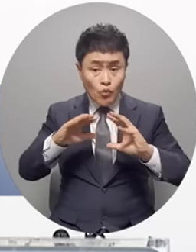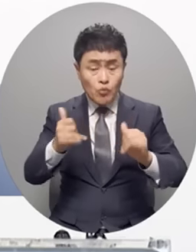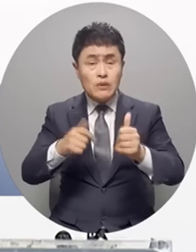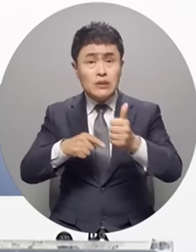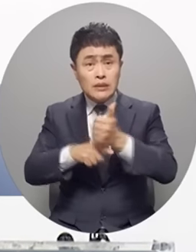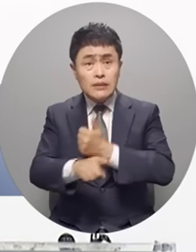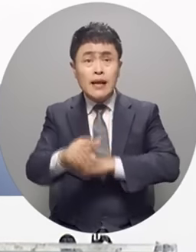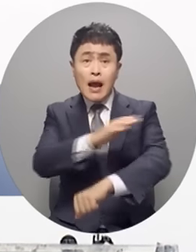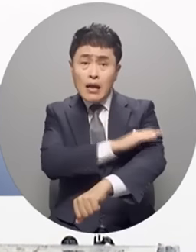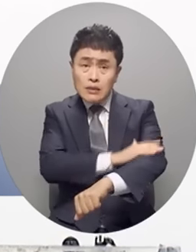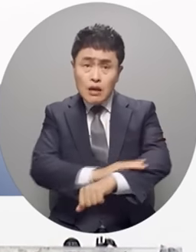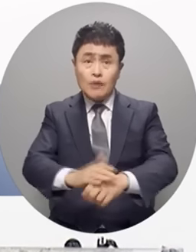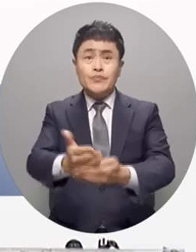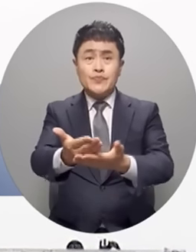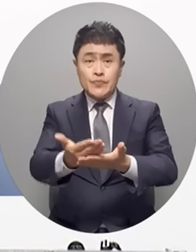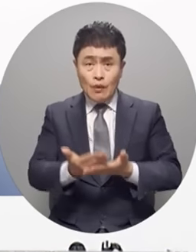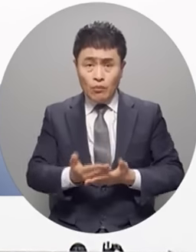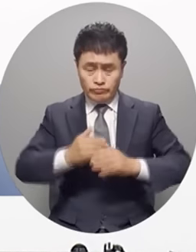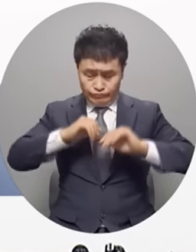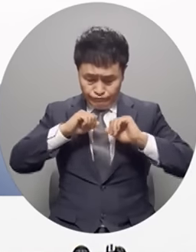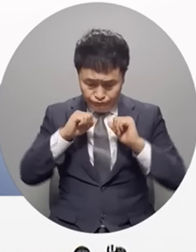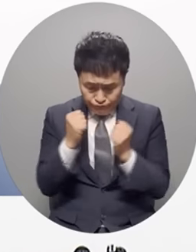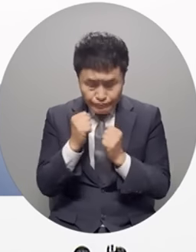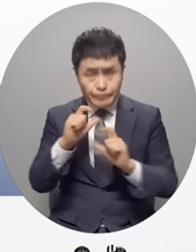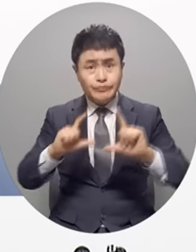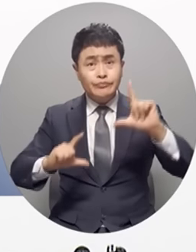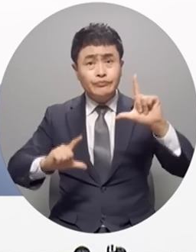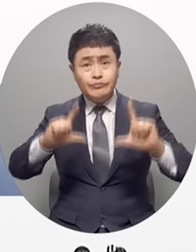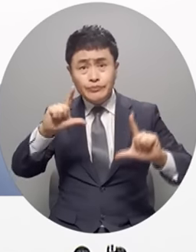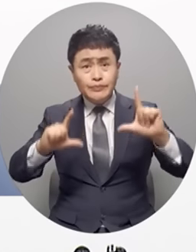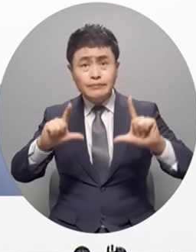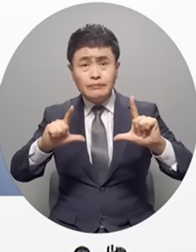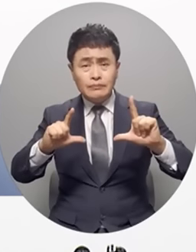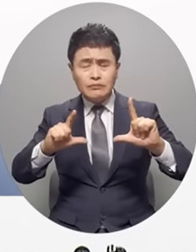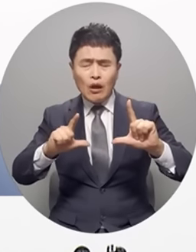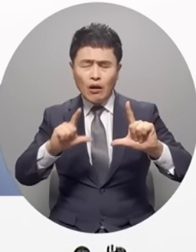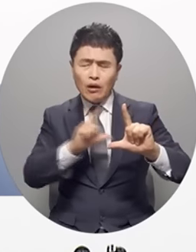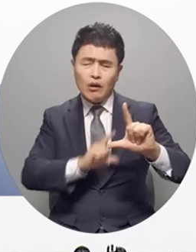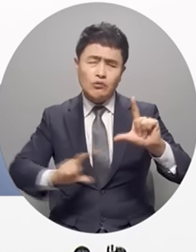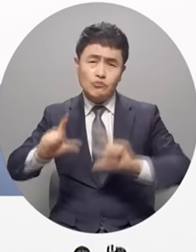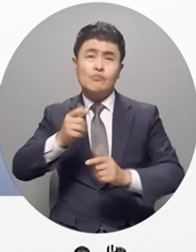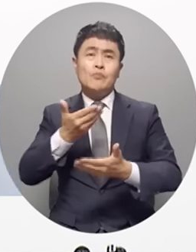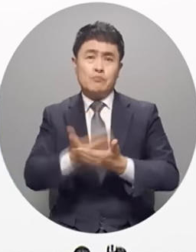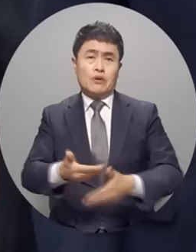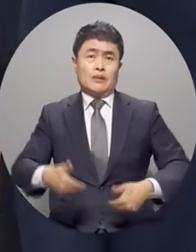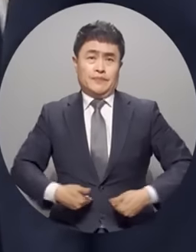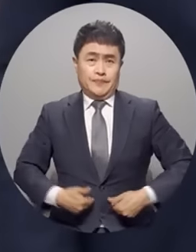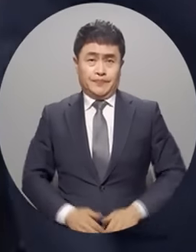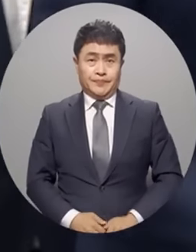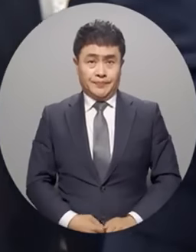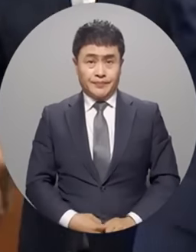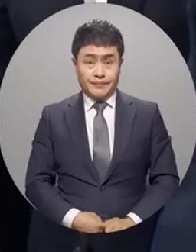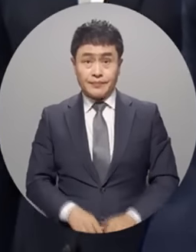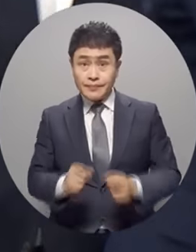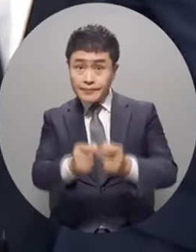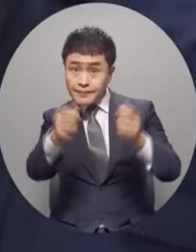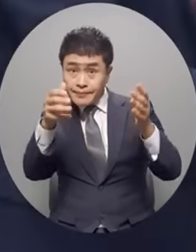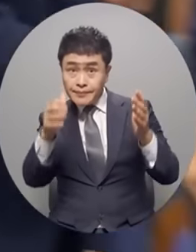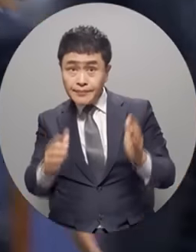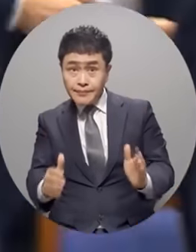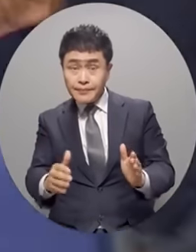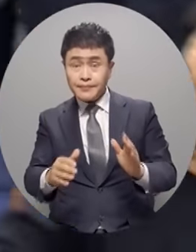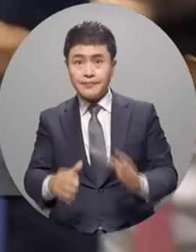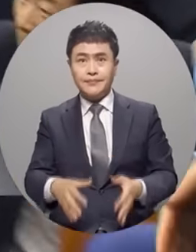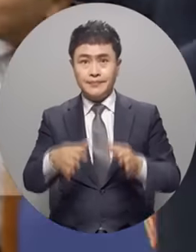잘 수용하고 따르는 그런 모습들이 대단히 좀 중요한 시점에 오지 않았나. 그동안 최소한